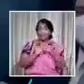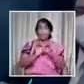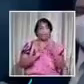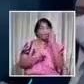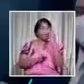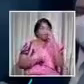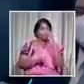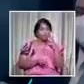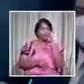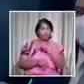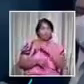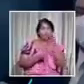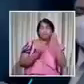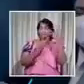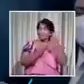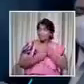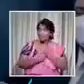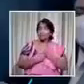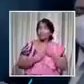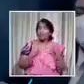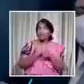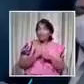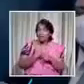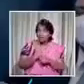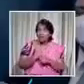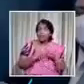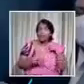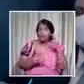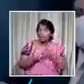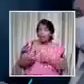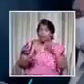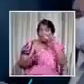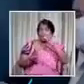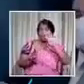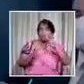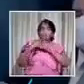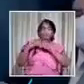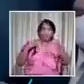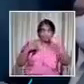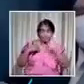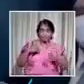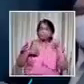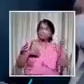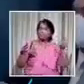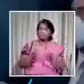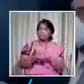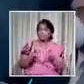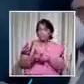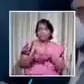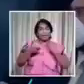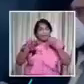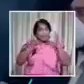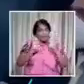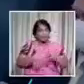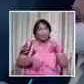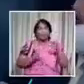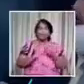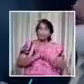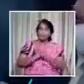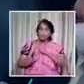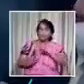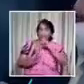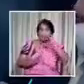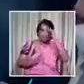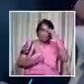මාර්ග සර්ප්ලස් එකක් ආවා ඒක හැදුනේ මේ අවුරුදු 74 ඇතුළත කියලා කියන්න ඕනේ ඒ නිසා අවසාන වශයෙන් ගරු